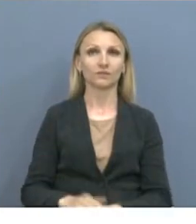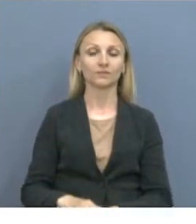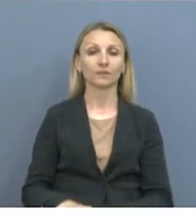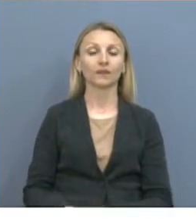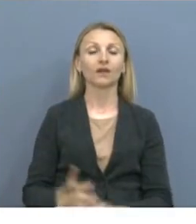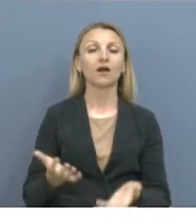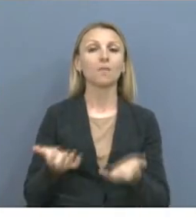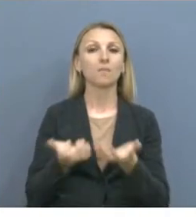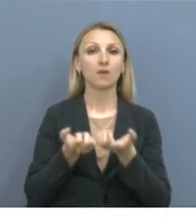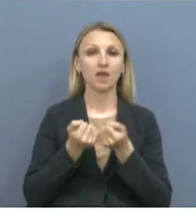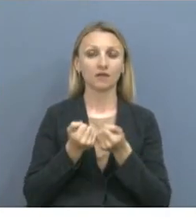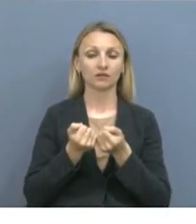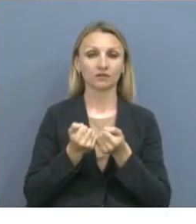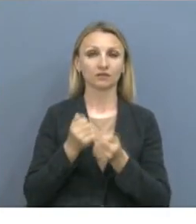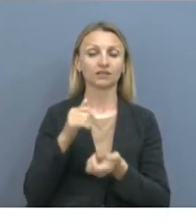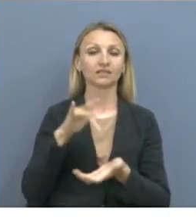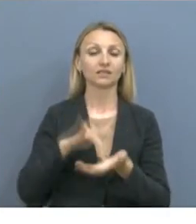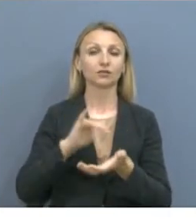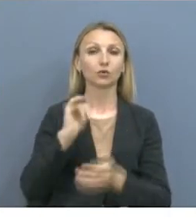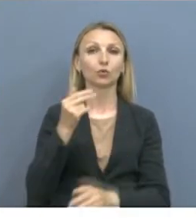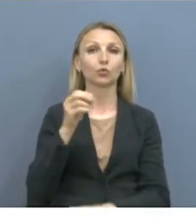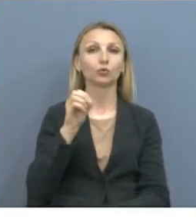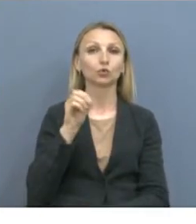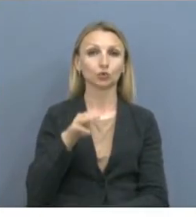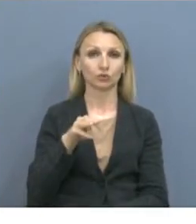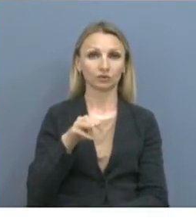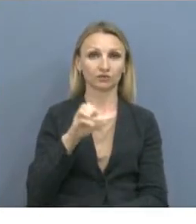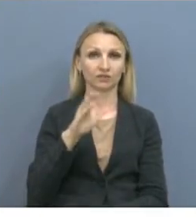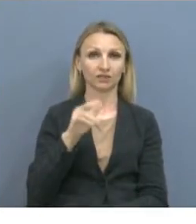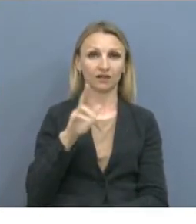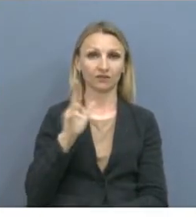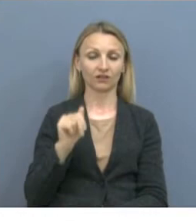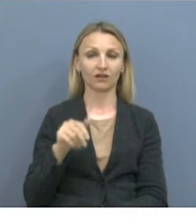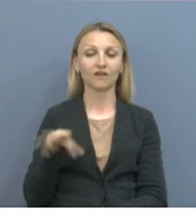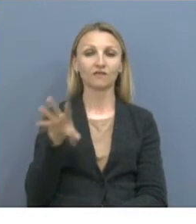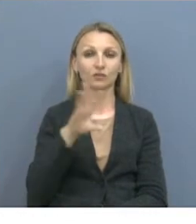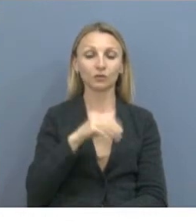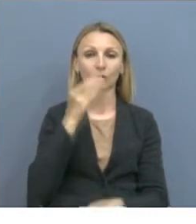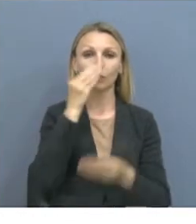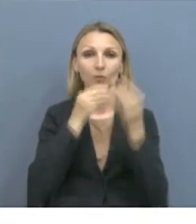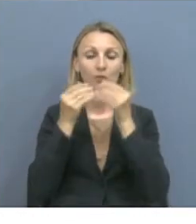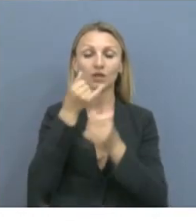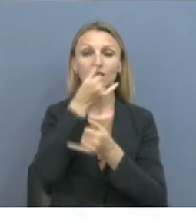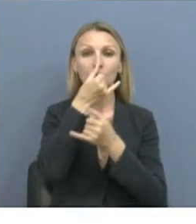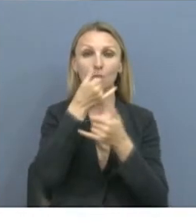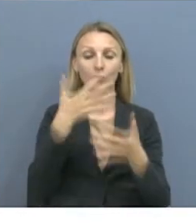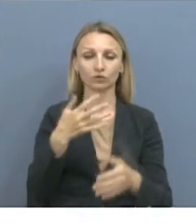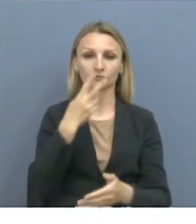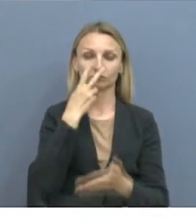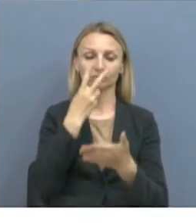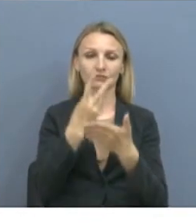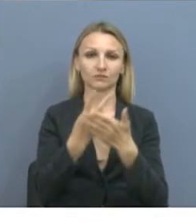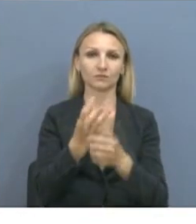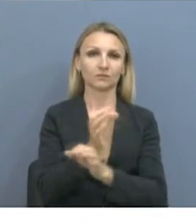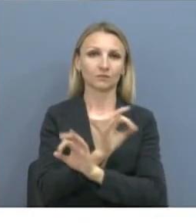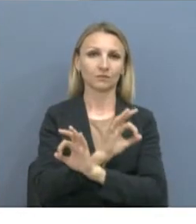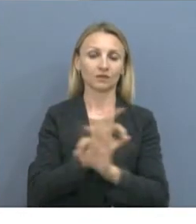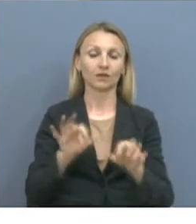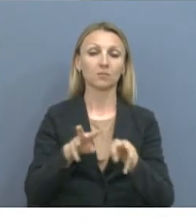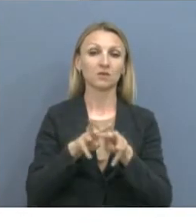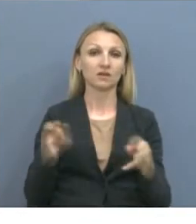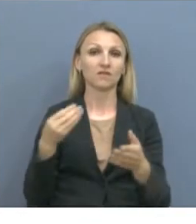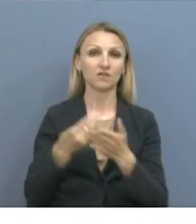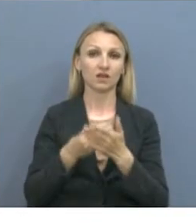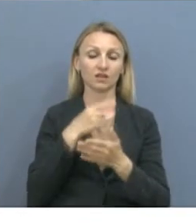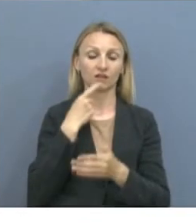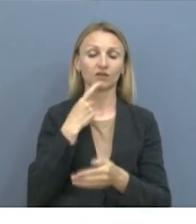Появится центр учета ставок, перестанут в темную идти, все обелится, все будет видно. Министерство финансов подтверждает, все расчеты